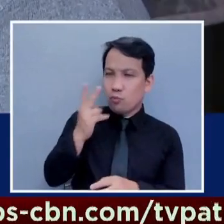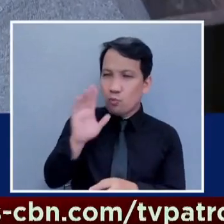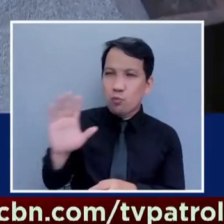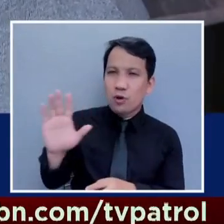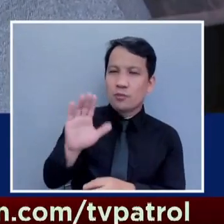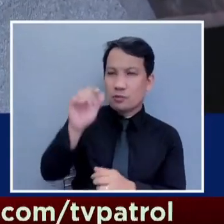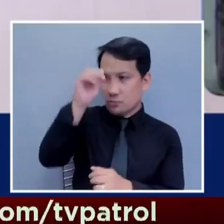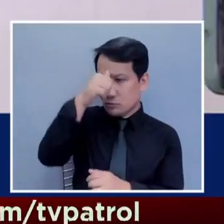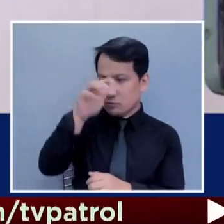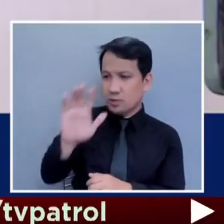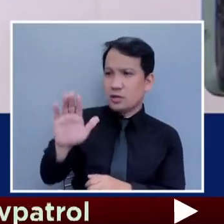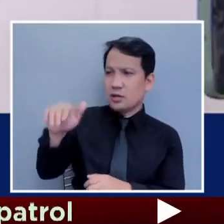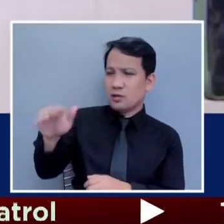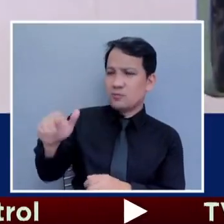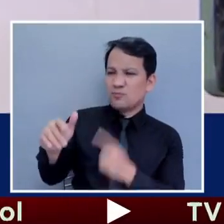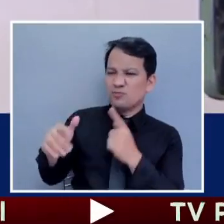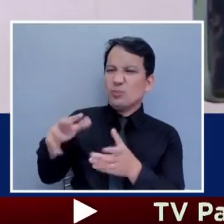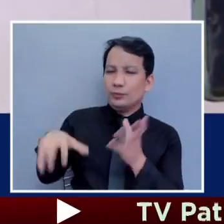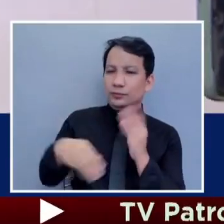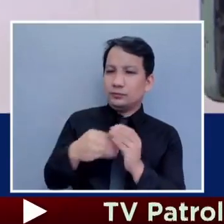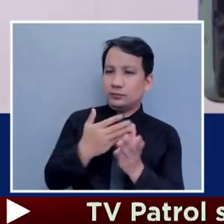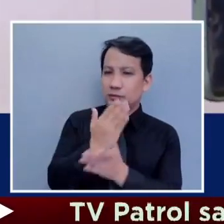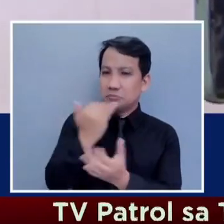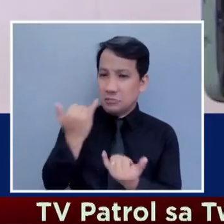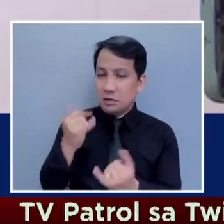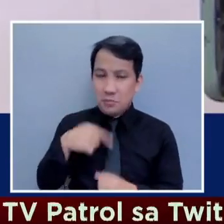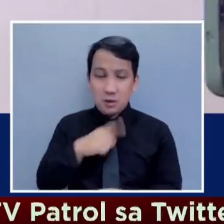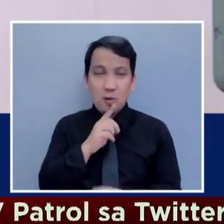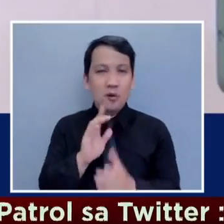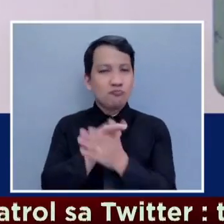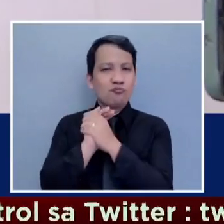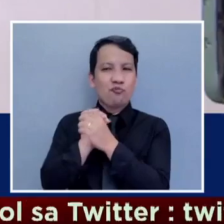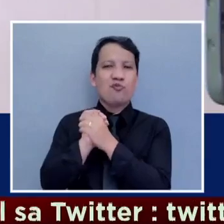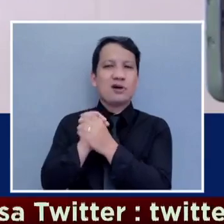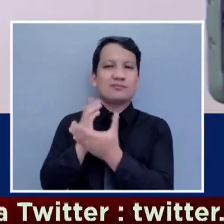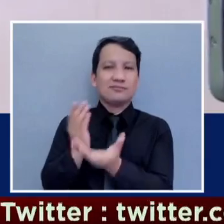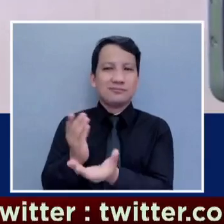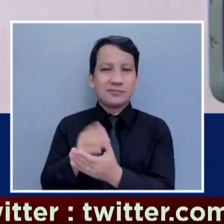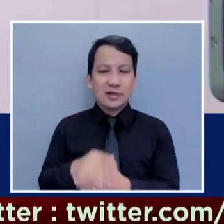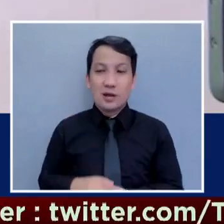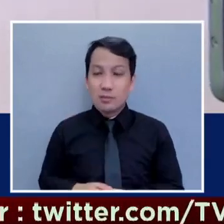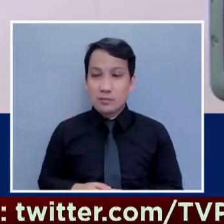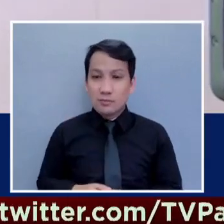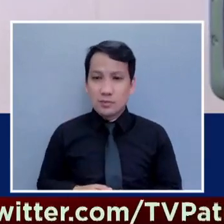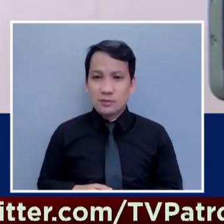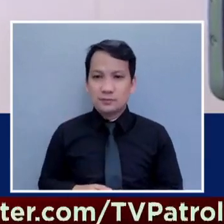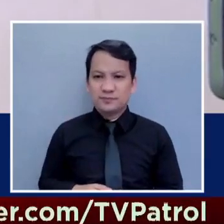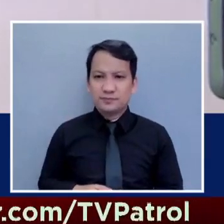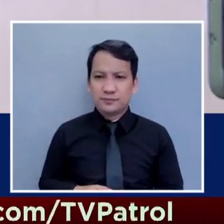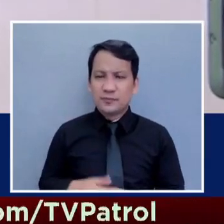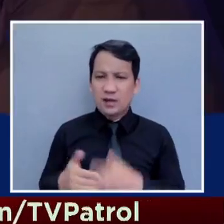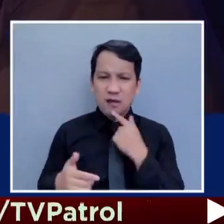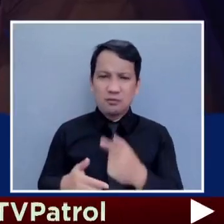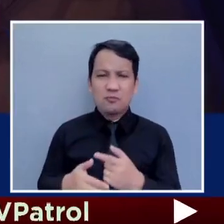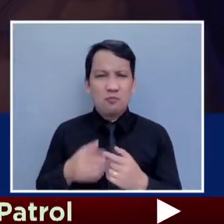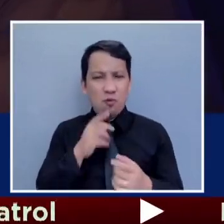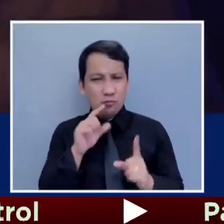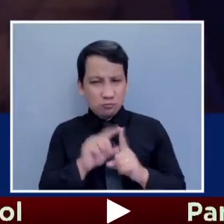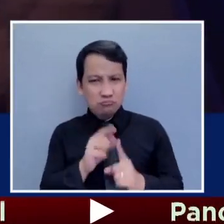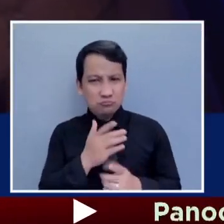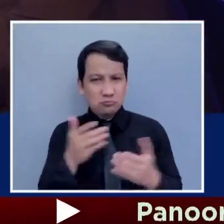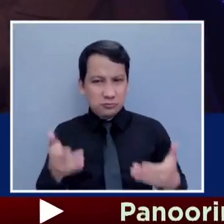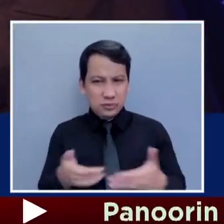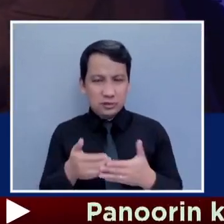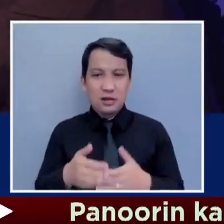reminds me, oh hey, you have this write-up or you have this, congratulations, you know. And it's mostly words of encouragement. May